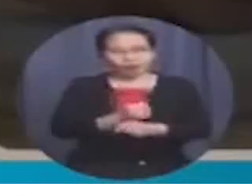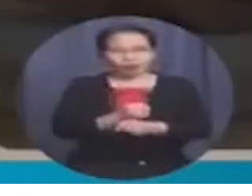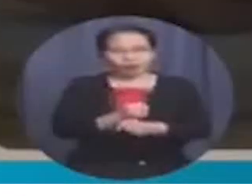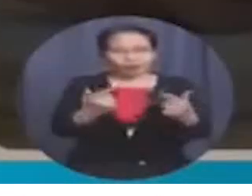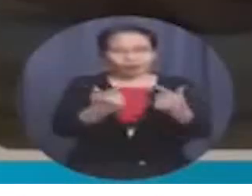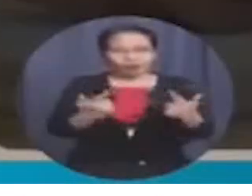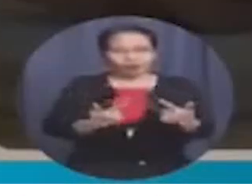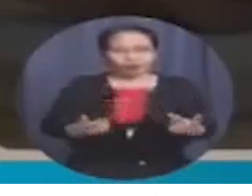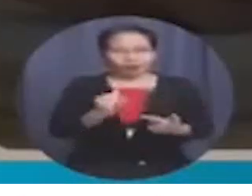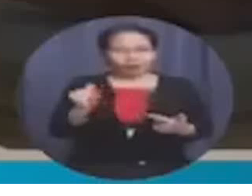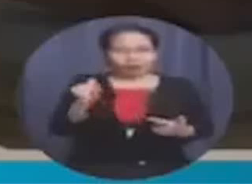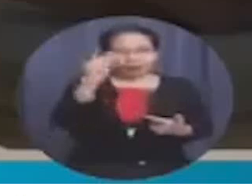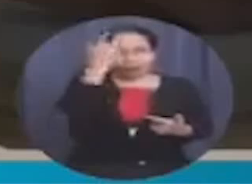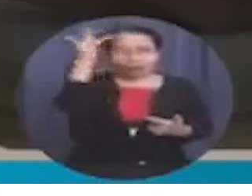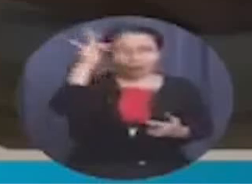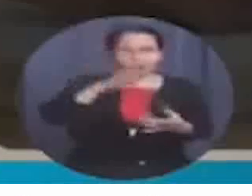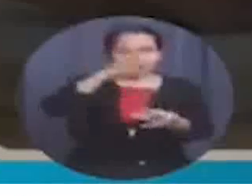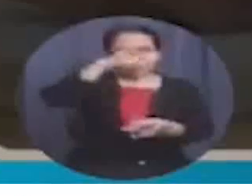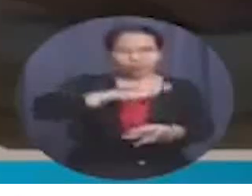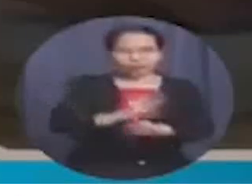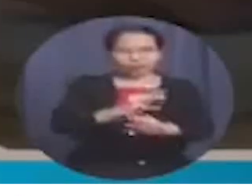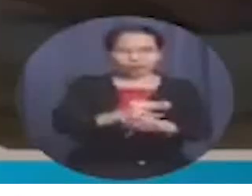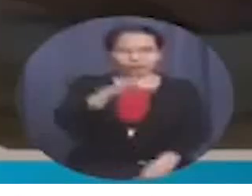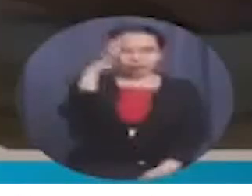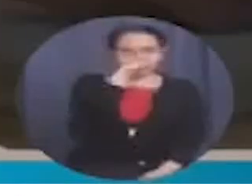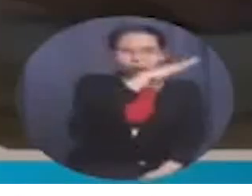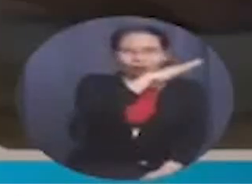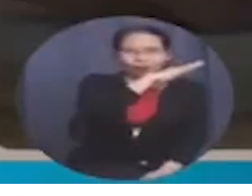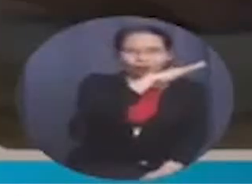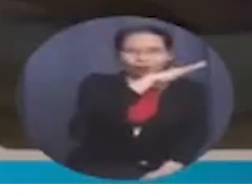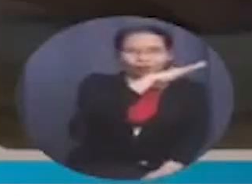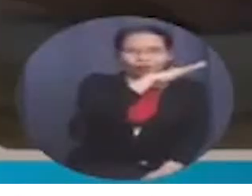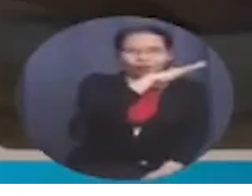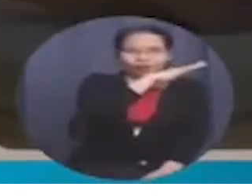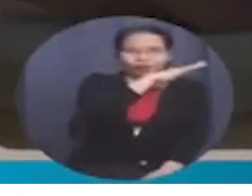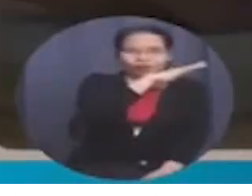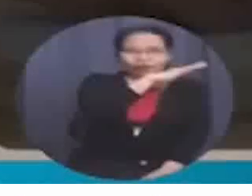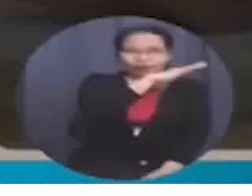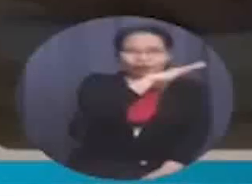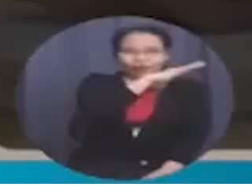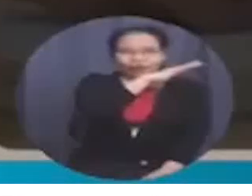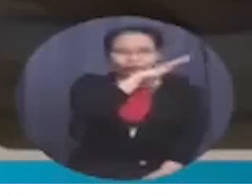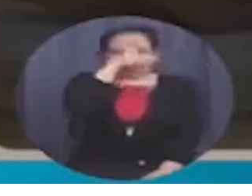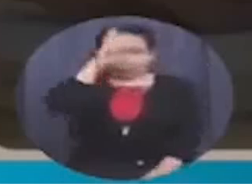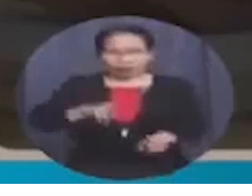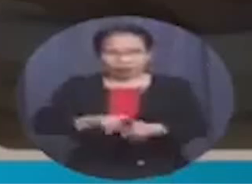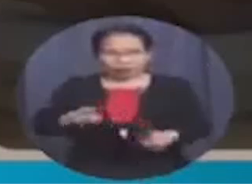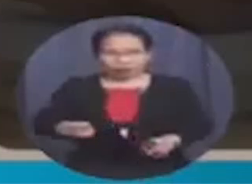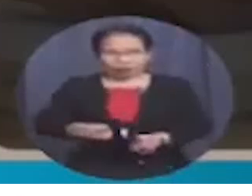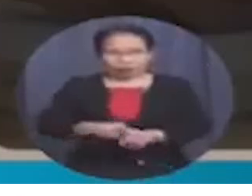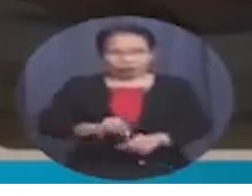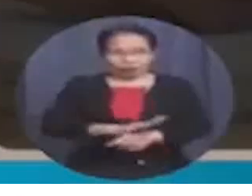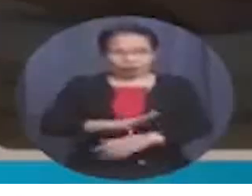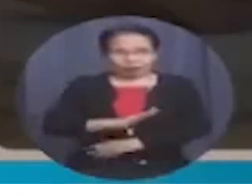bato na inukit ng katalinuhan at kabihasnan ng mga tao. Mga kapatid,